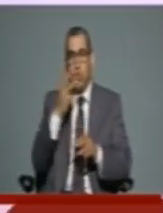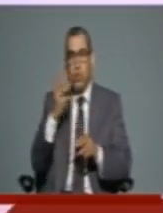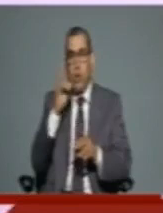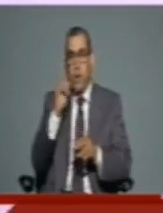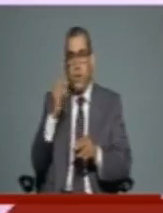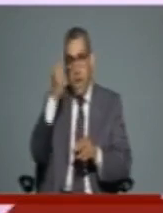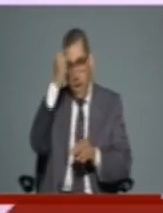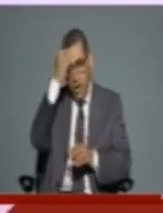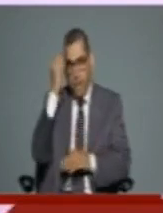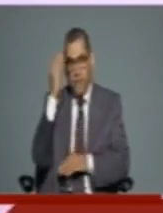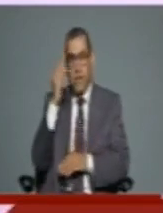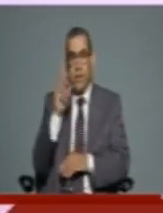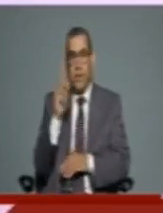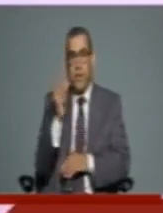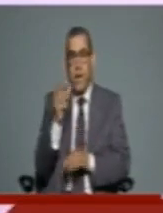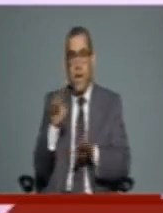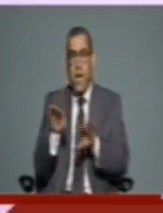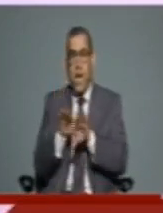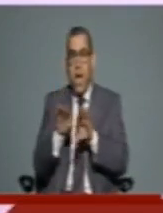650,000 طن قمح